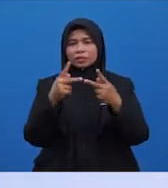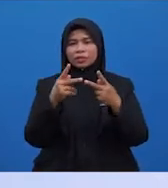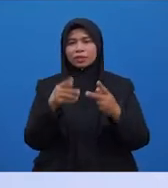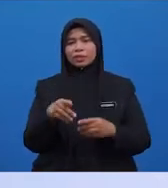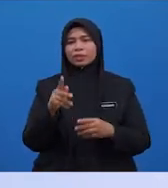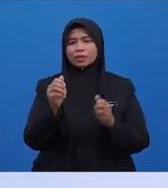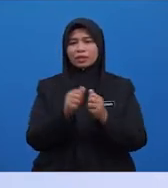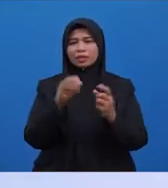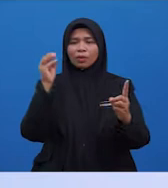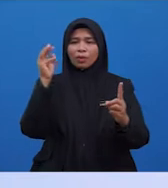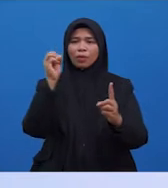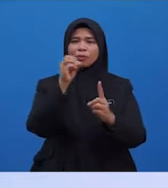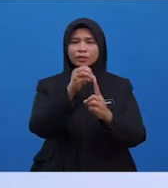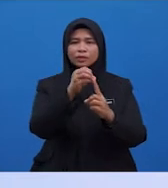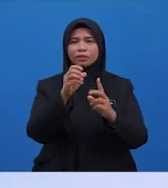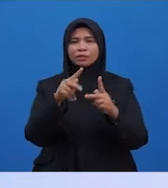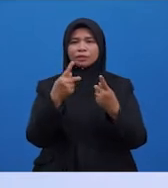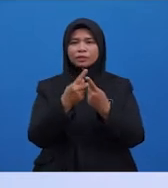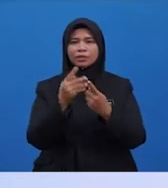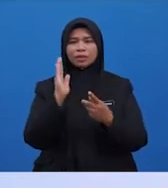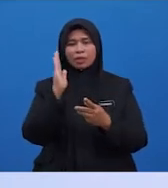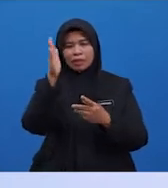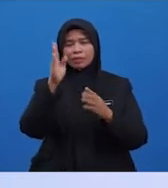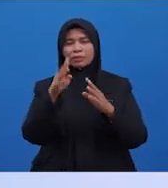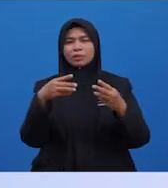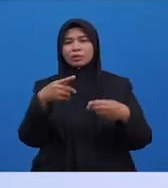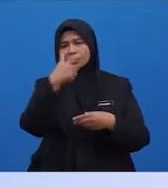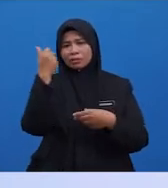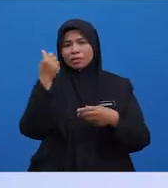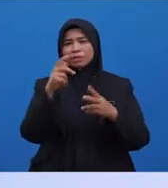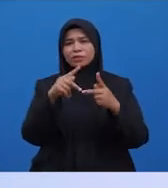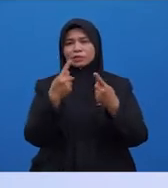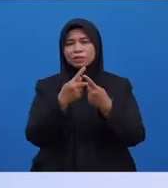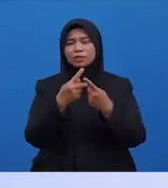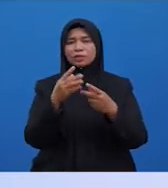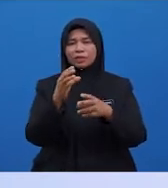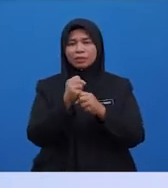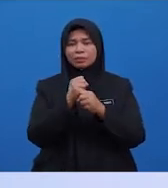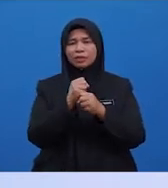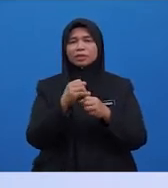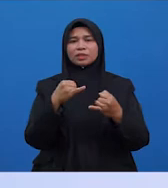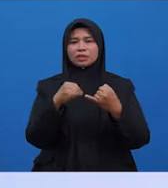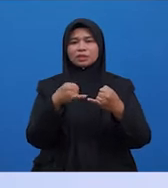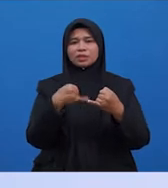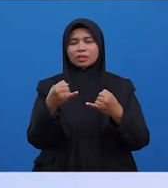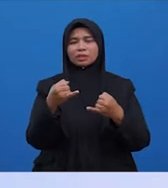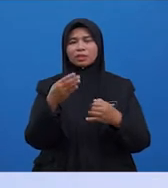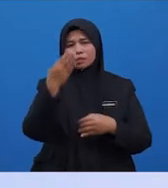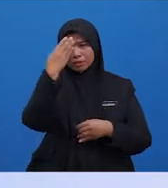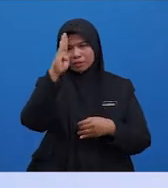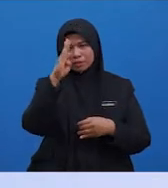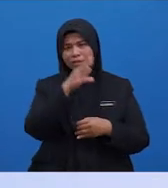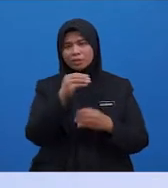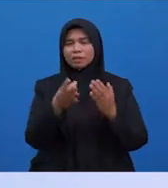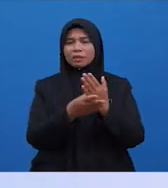objektif pasukannya akan menyebabkan pasukannya akan mencapai kemuncak kejayaan. Kebijaksanaan dan